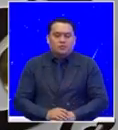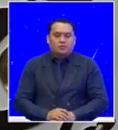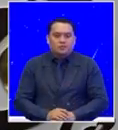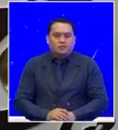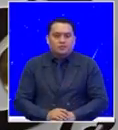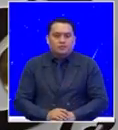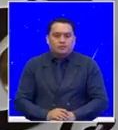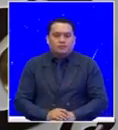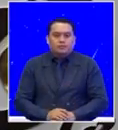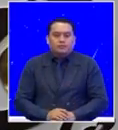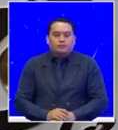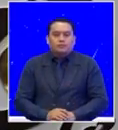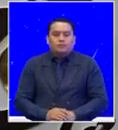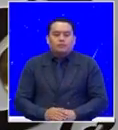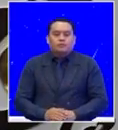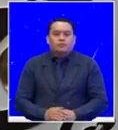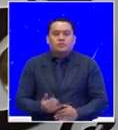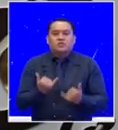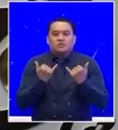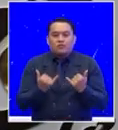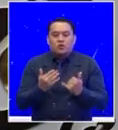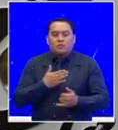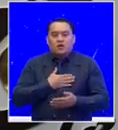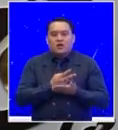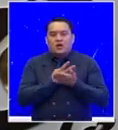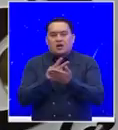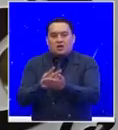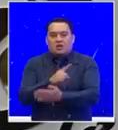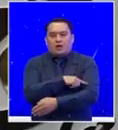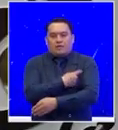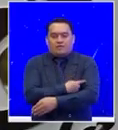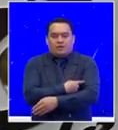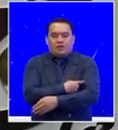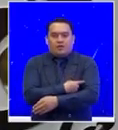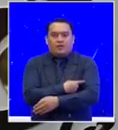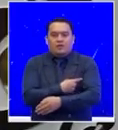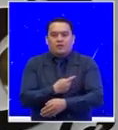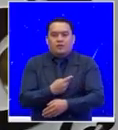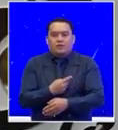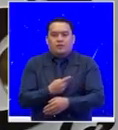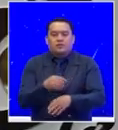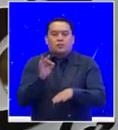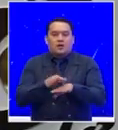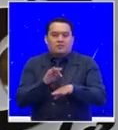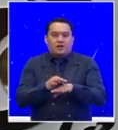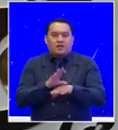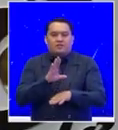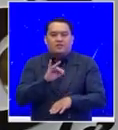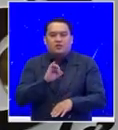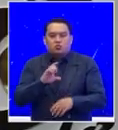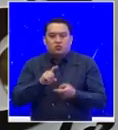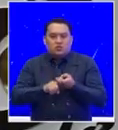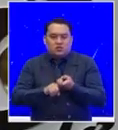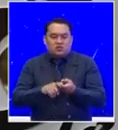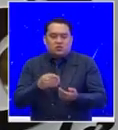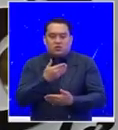Вот последние, сегодня вот мы их госпитализируем, то есть явных признаков того, что у них